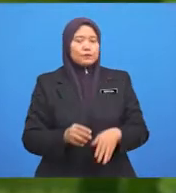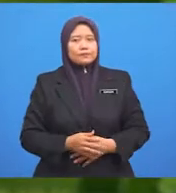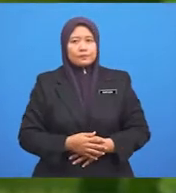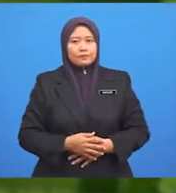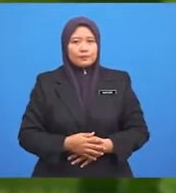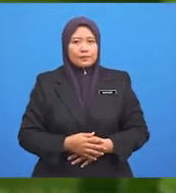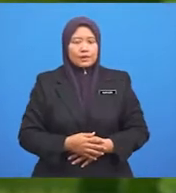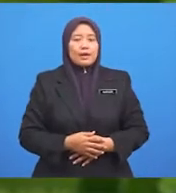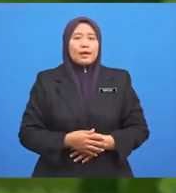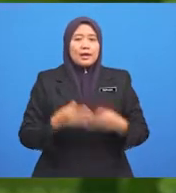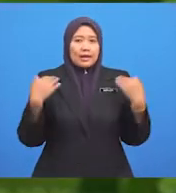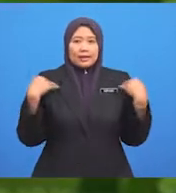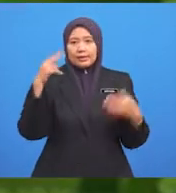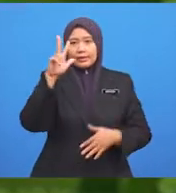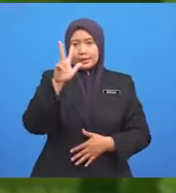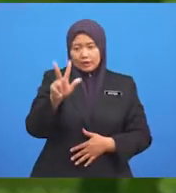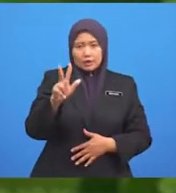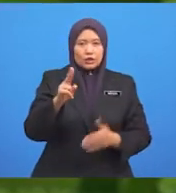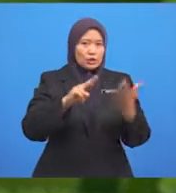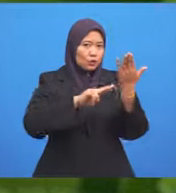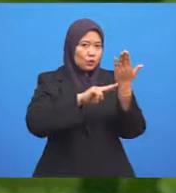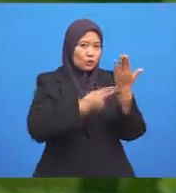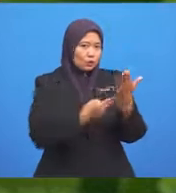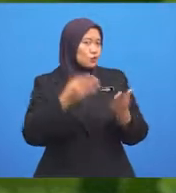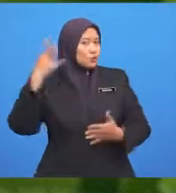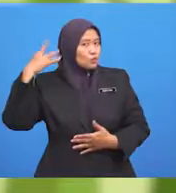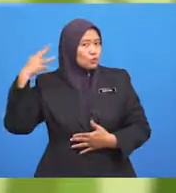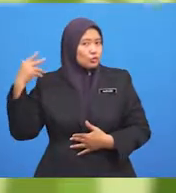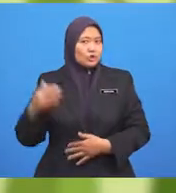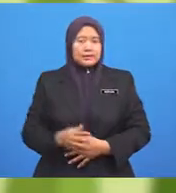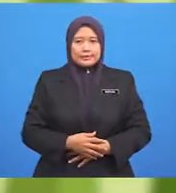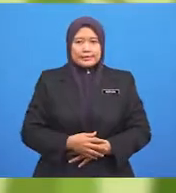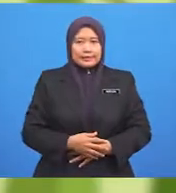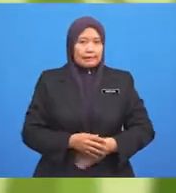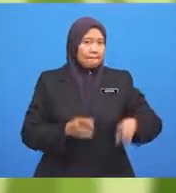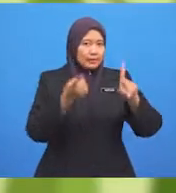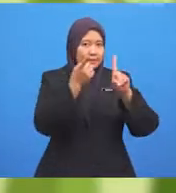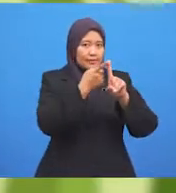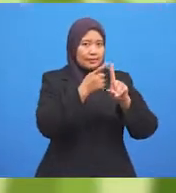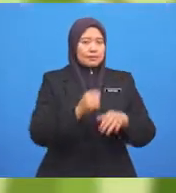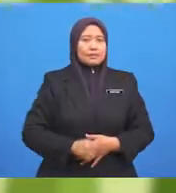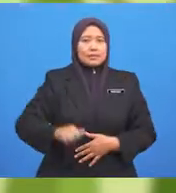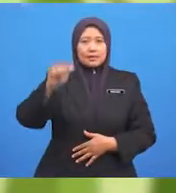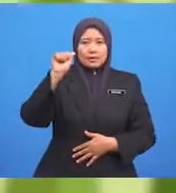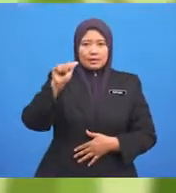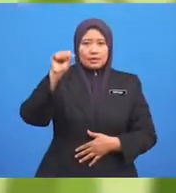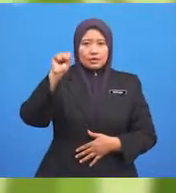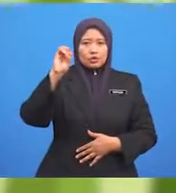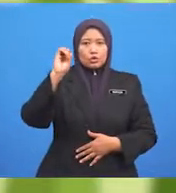Terdapat tiga unsur bunyi yang cikgu hendak kongsikan di sini. Pertama,